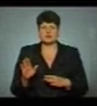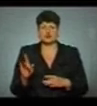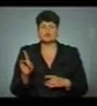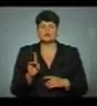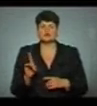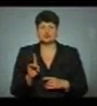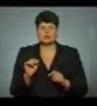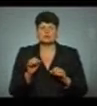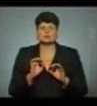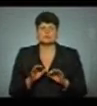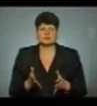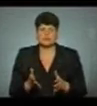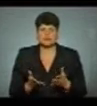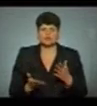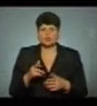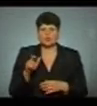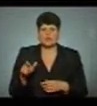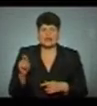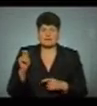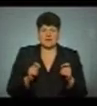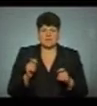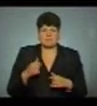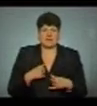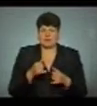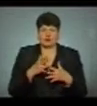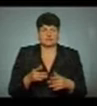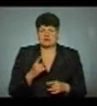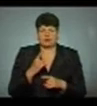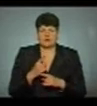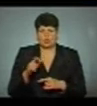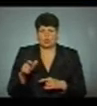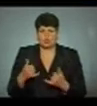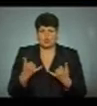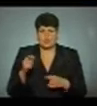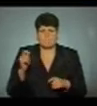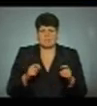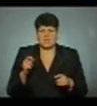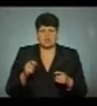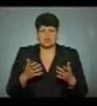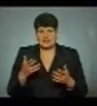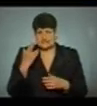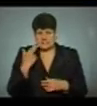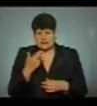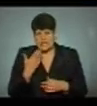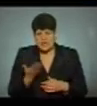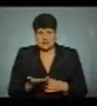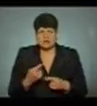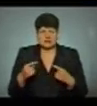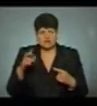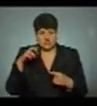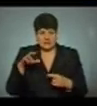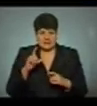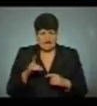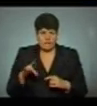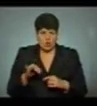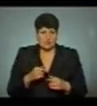що можемо прокоментувати? Щодо людей, які приїжджають. Ну, звичайно, ми ж не можемо заборонити людям, які сьогодні приїжджають з Італії і інших країн Європи. Ми